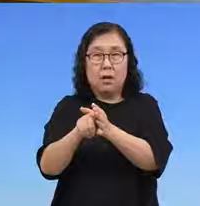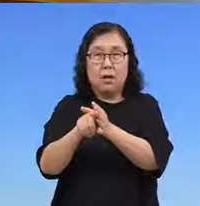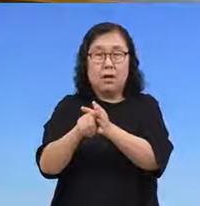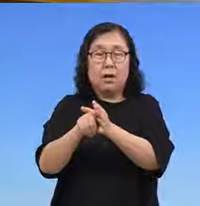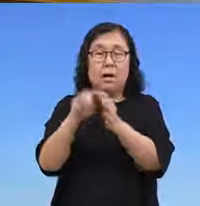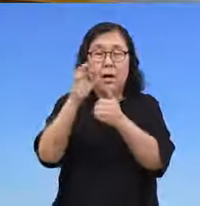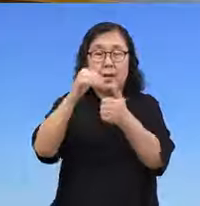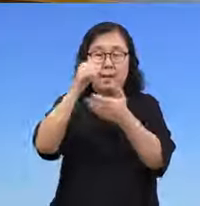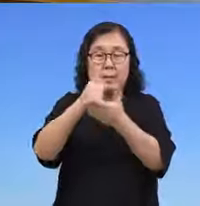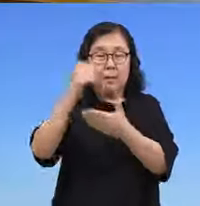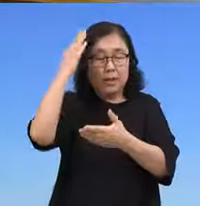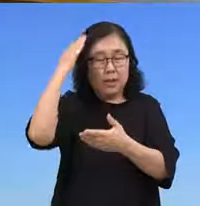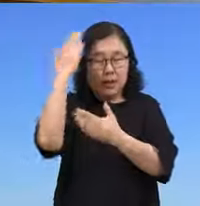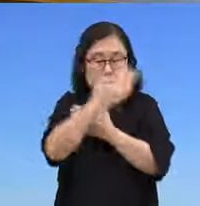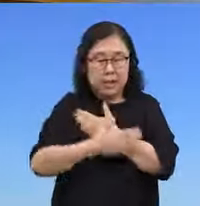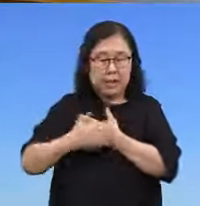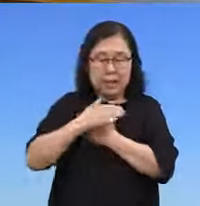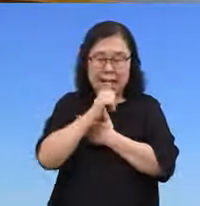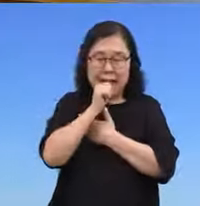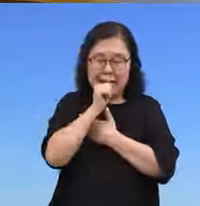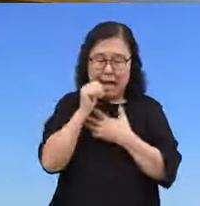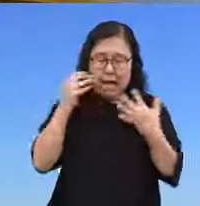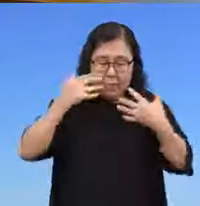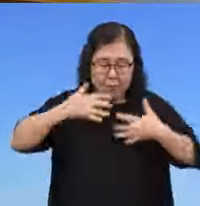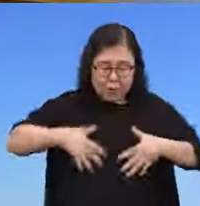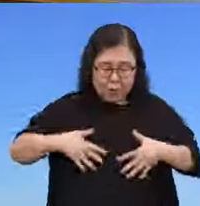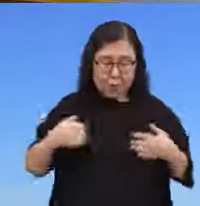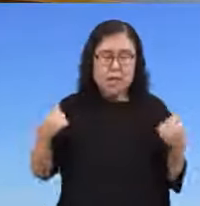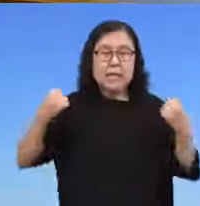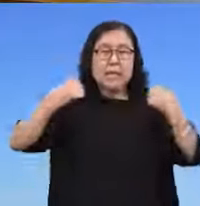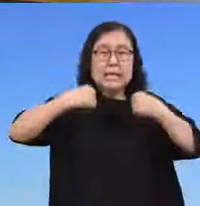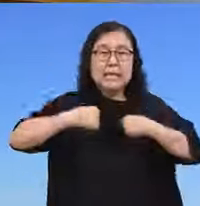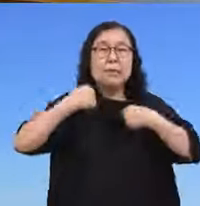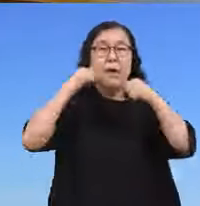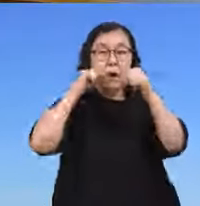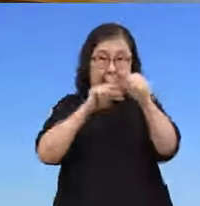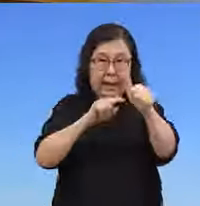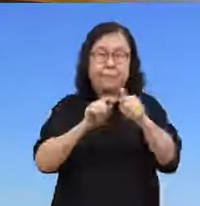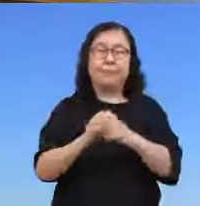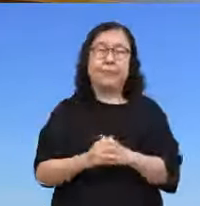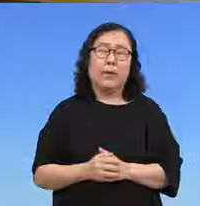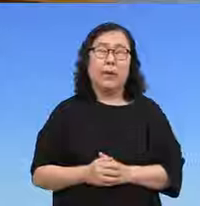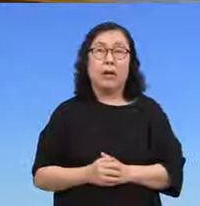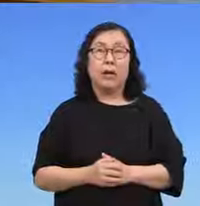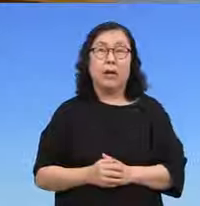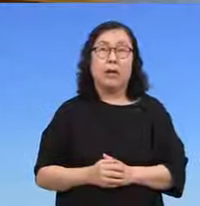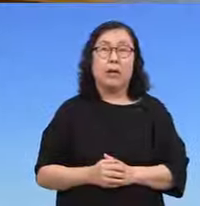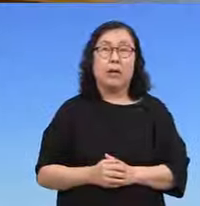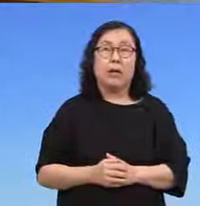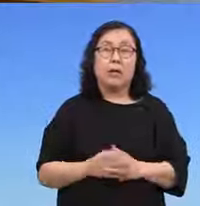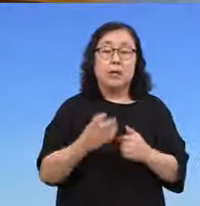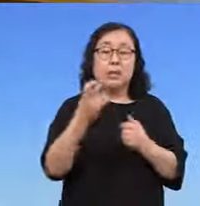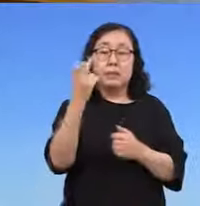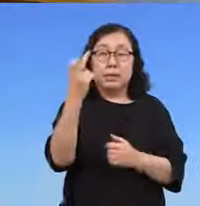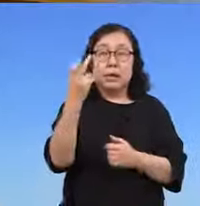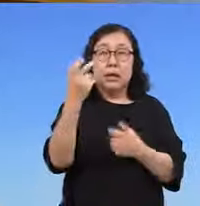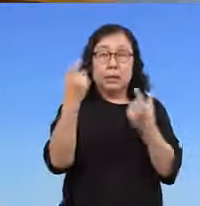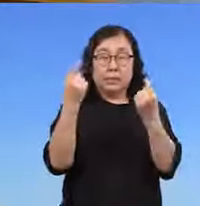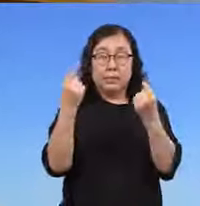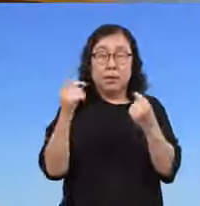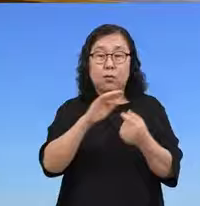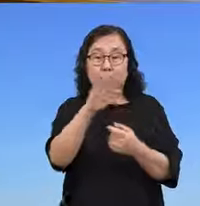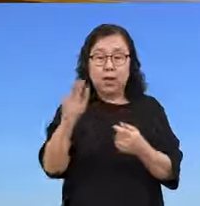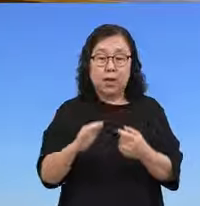능히 대적하기 위하여 하나님의 전신갑주를 입어라. 여기에 전신갑주를 입어야 할 목적이 나와 있지 않습니까? 12절도